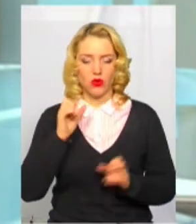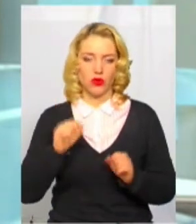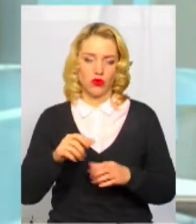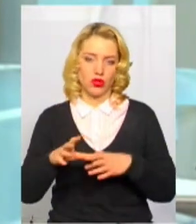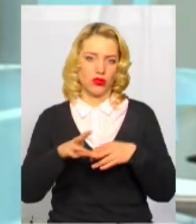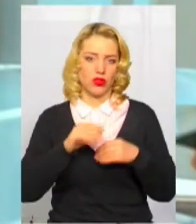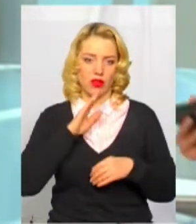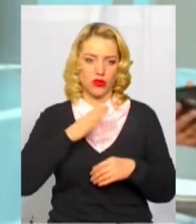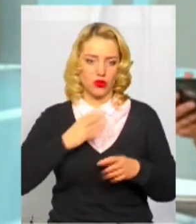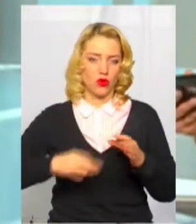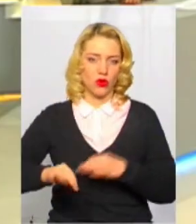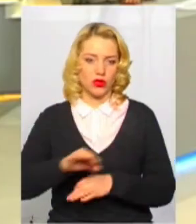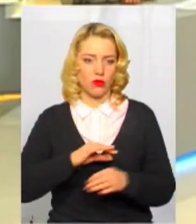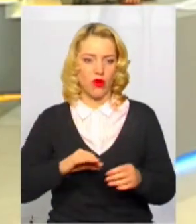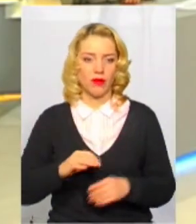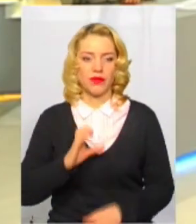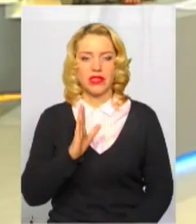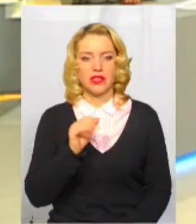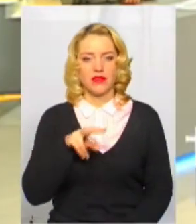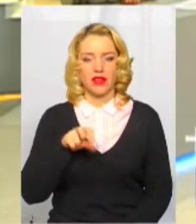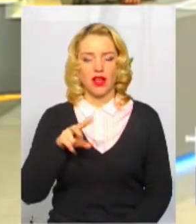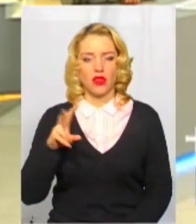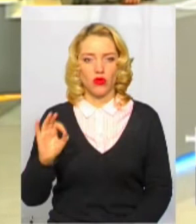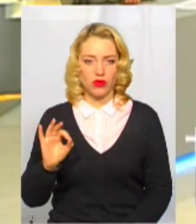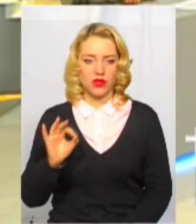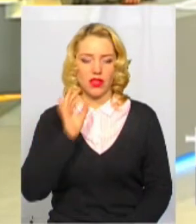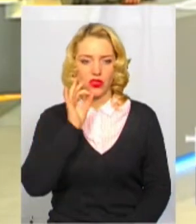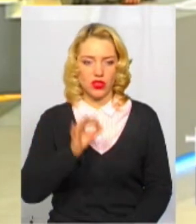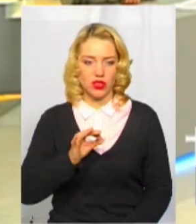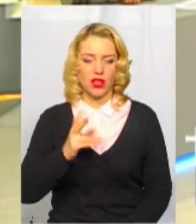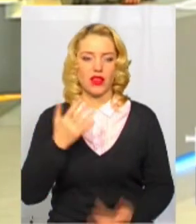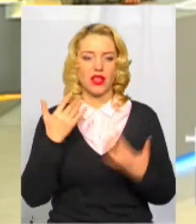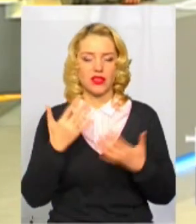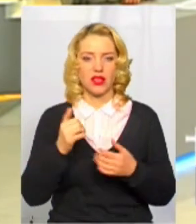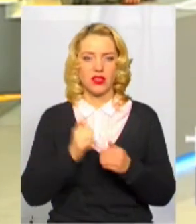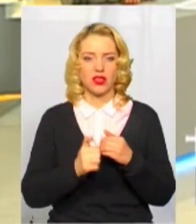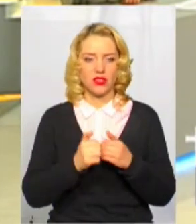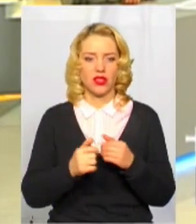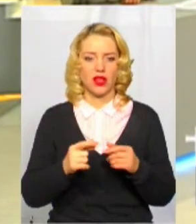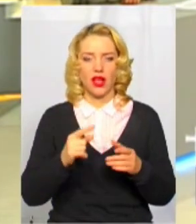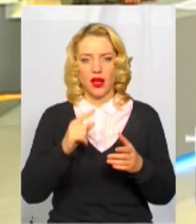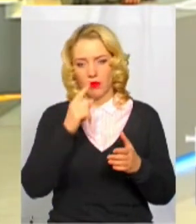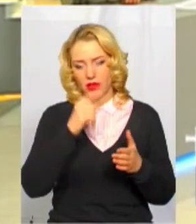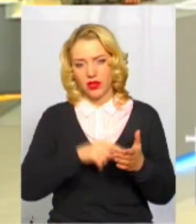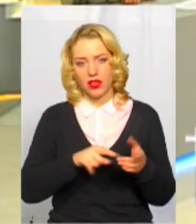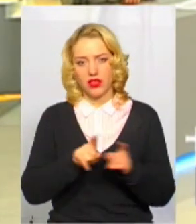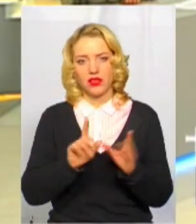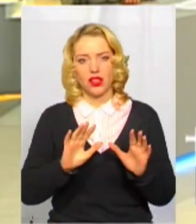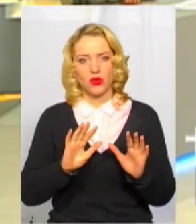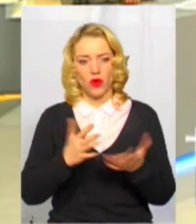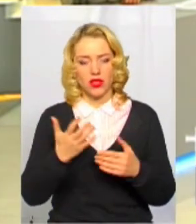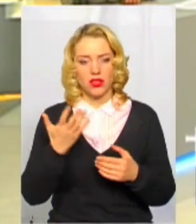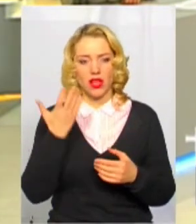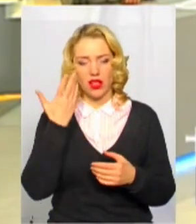розмови, телефонувати. А поки, пані Світлана, скажіть, наскільки, як часто трапляються такі от ситуації, як ми сьогодні бачили, і